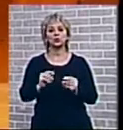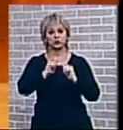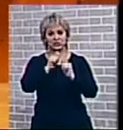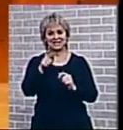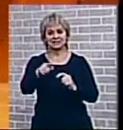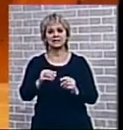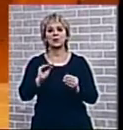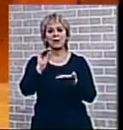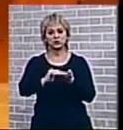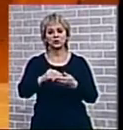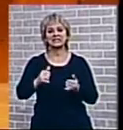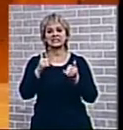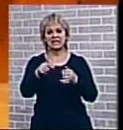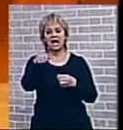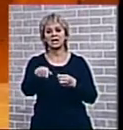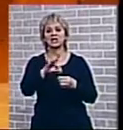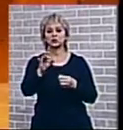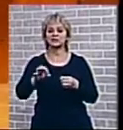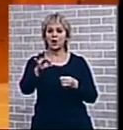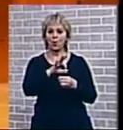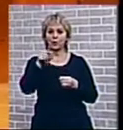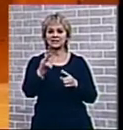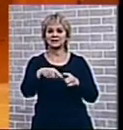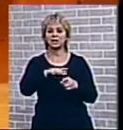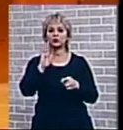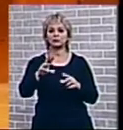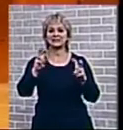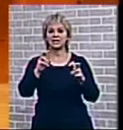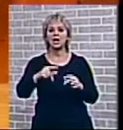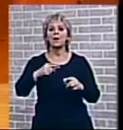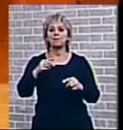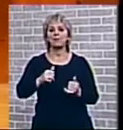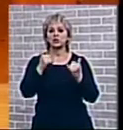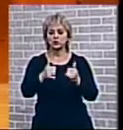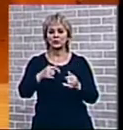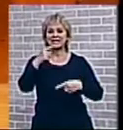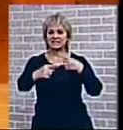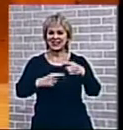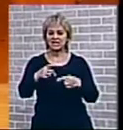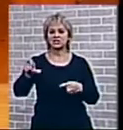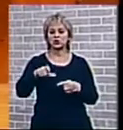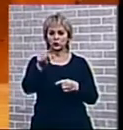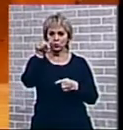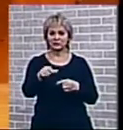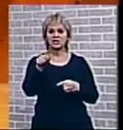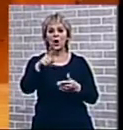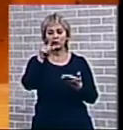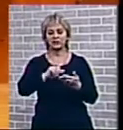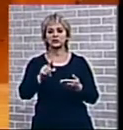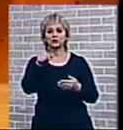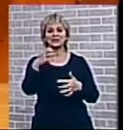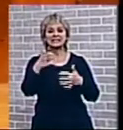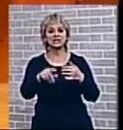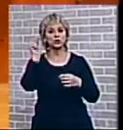учредить почетный знак в Ростовской области, который будет называться «Почетная династия Дона». Я уверен, что и